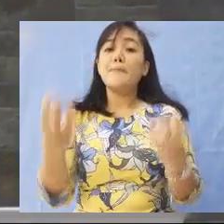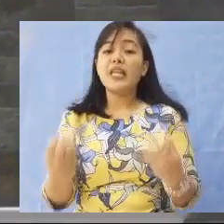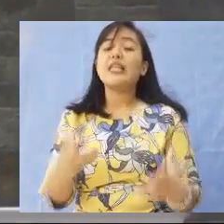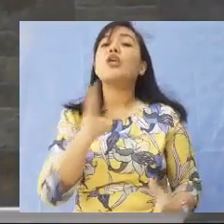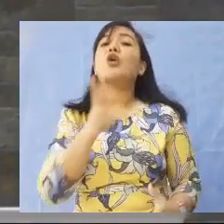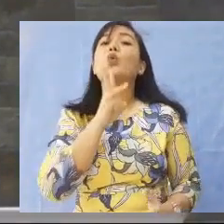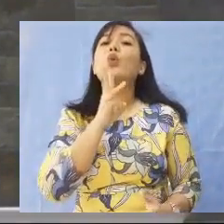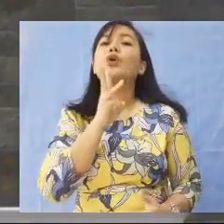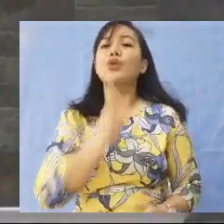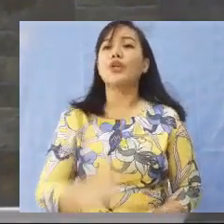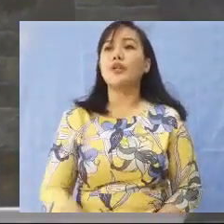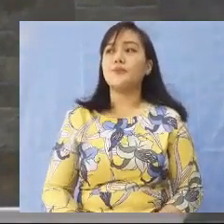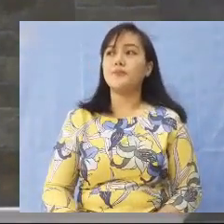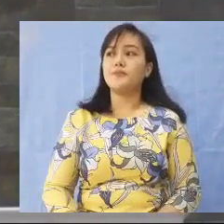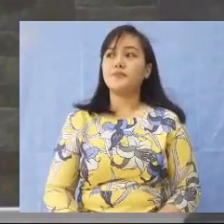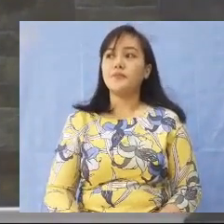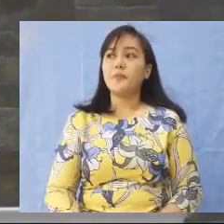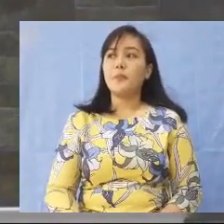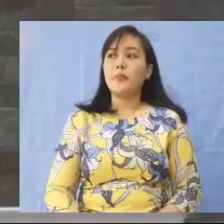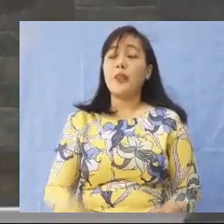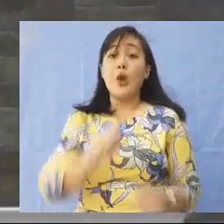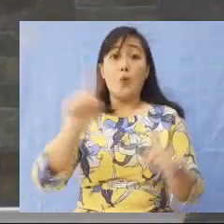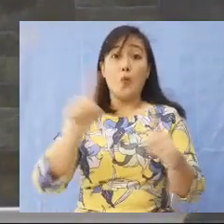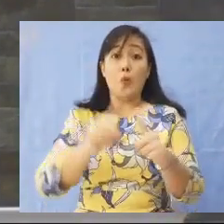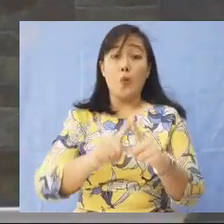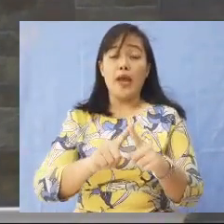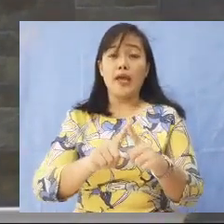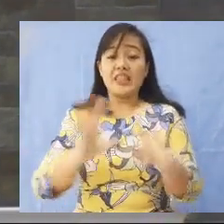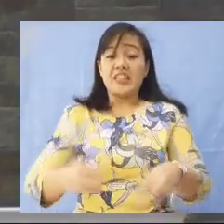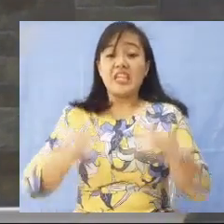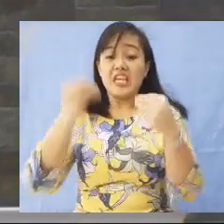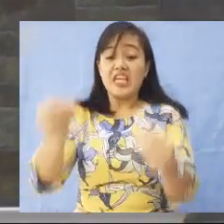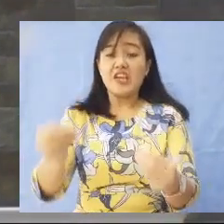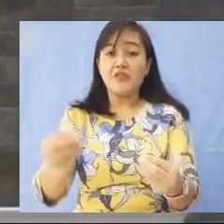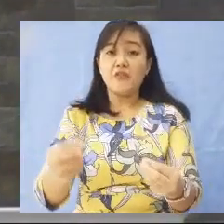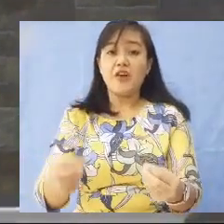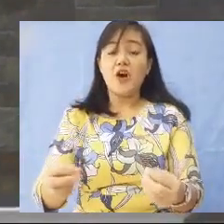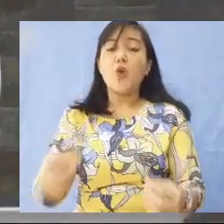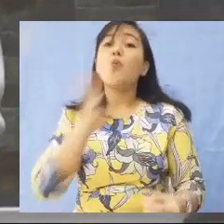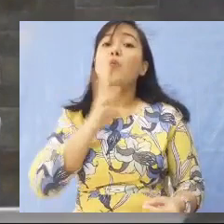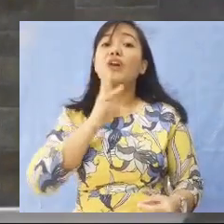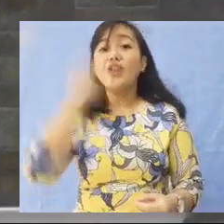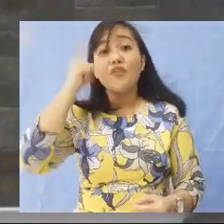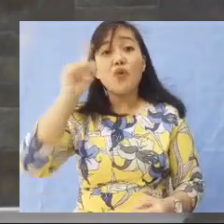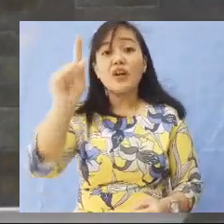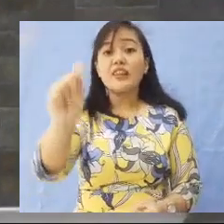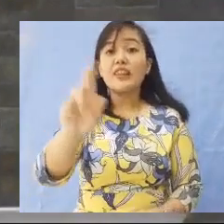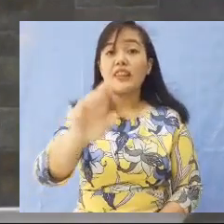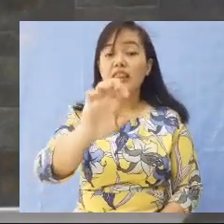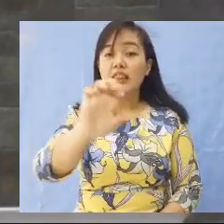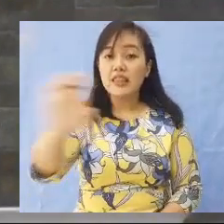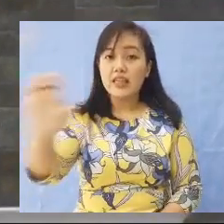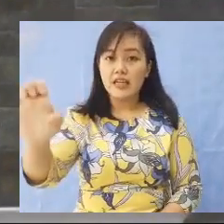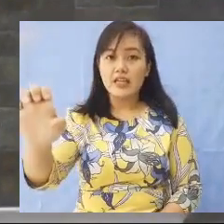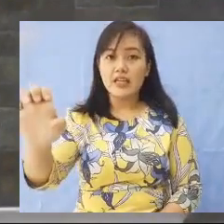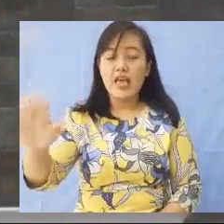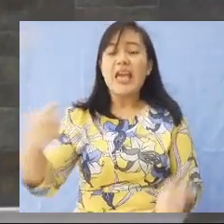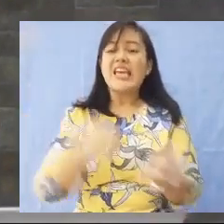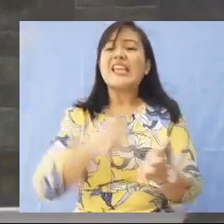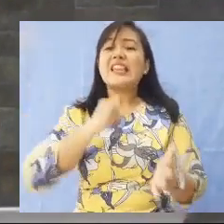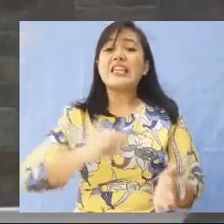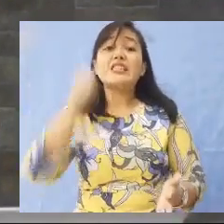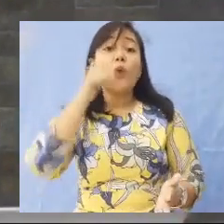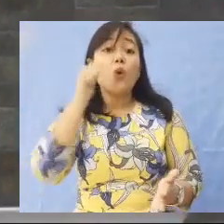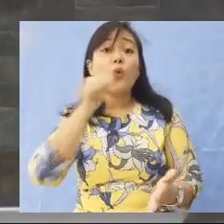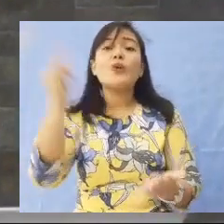Pag yan ay nadiligan, tingnan nyo, mapapansin ninyo, bago na naman yan, mag-i-sprout na naman. Meron